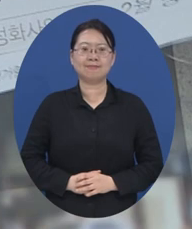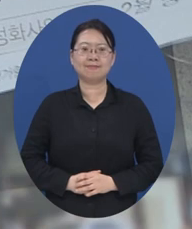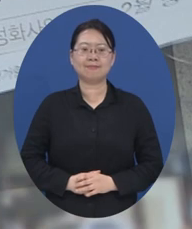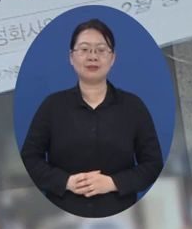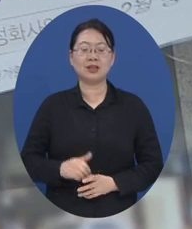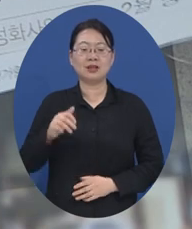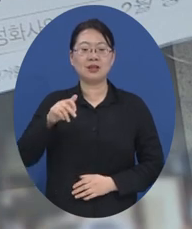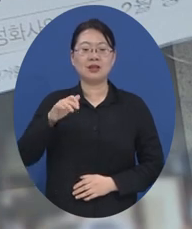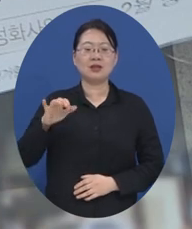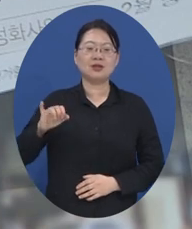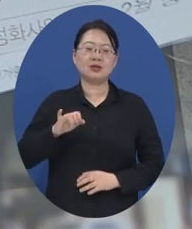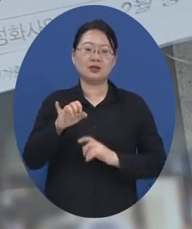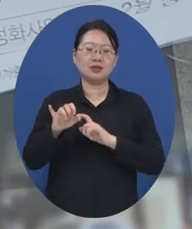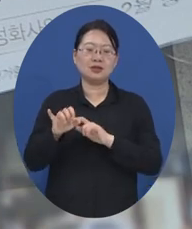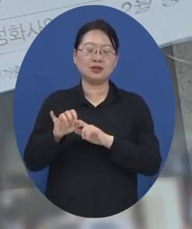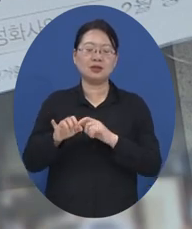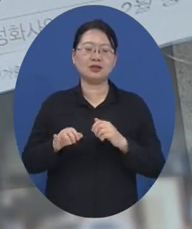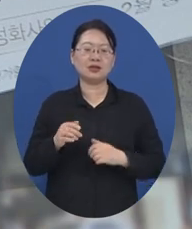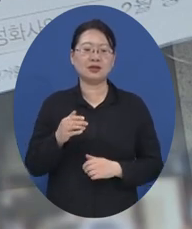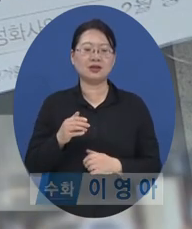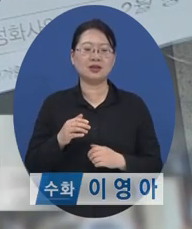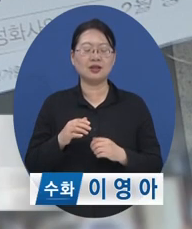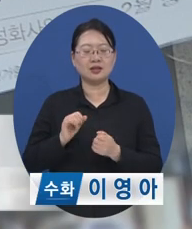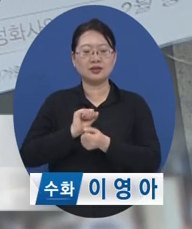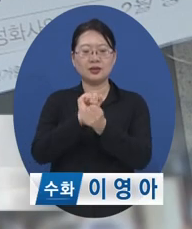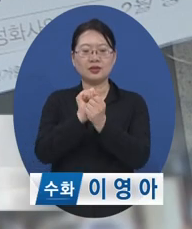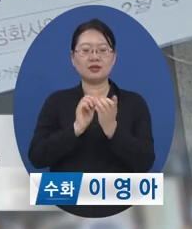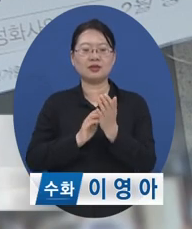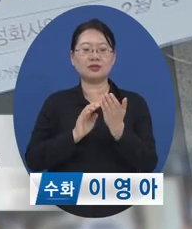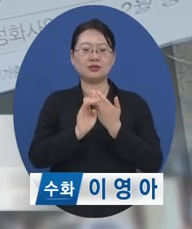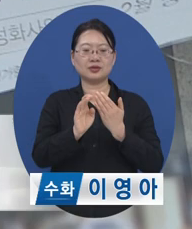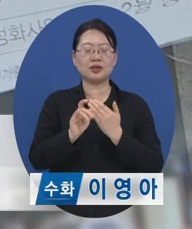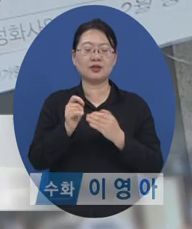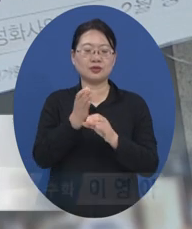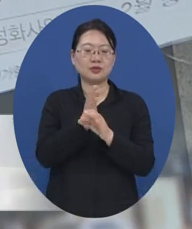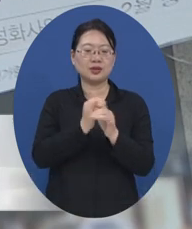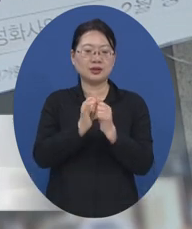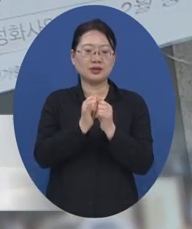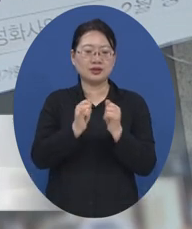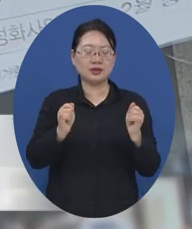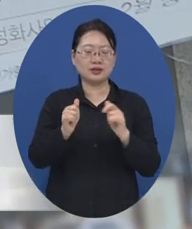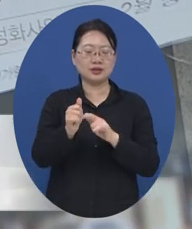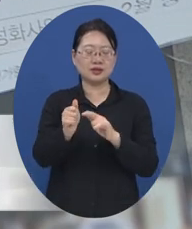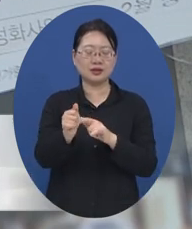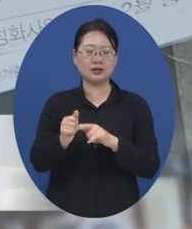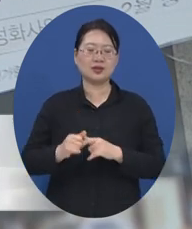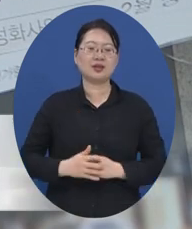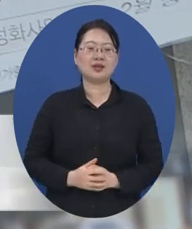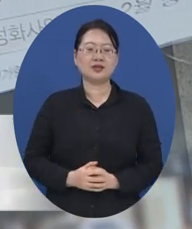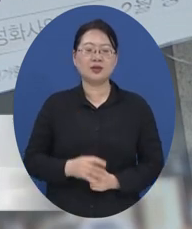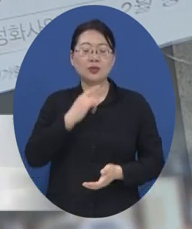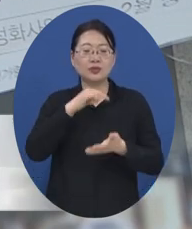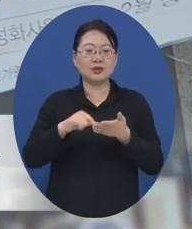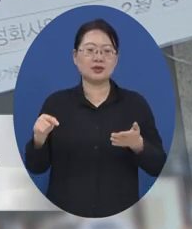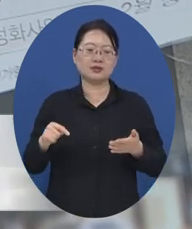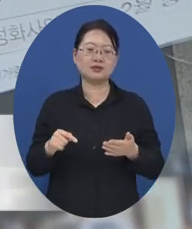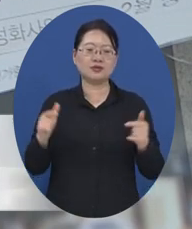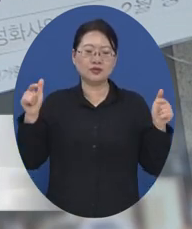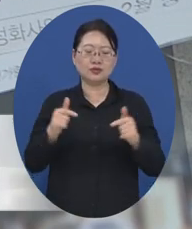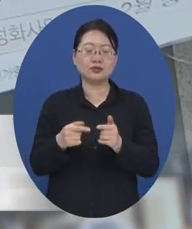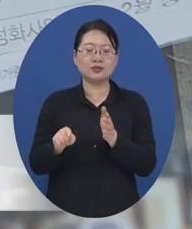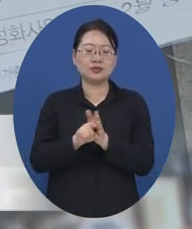크로 날 1925 소상공인들의 고통을 분담하고 기 위해 자발적으로 임대료를 낮추는 임대인을 선한 건물 주 라고